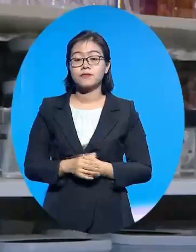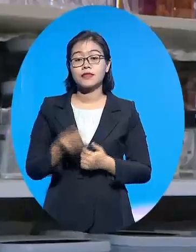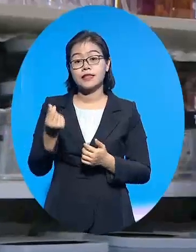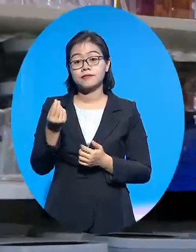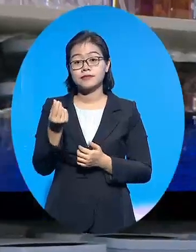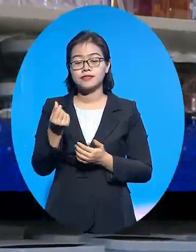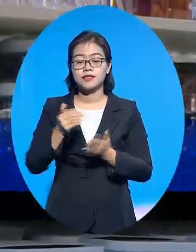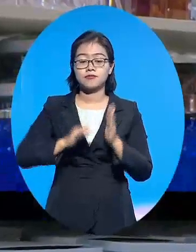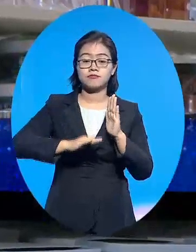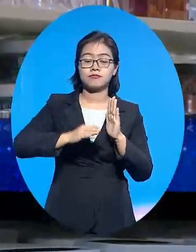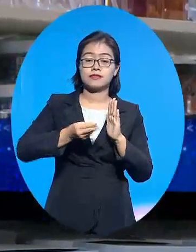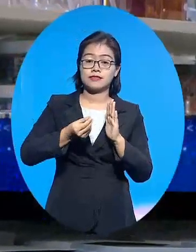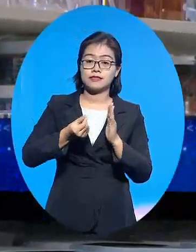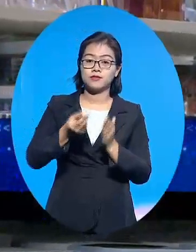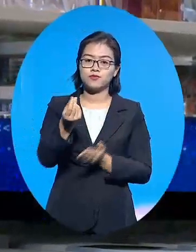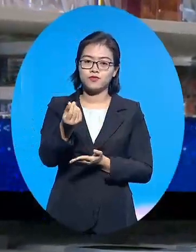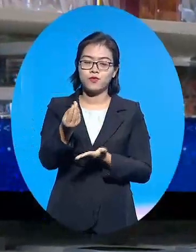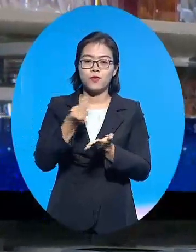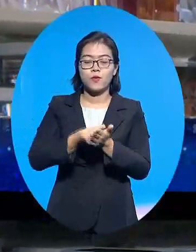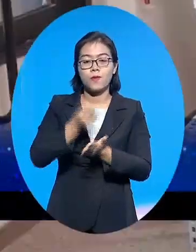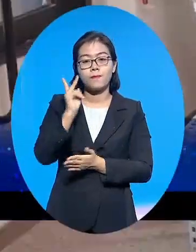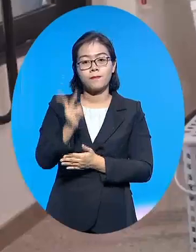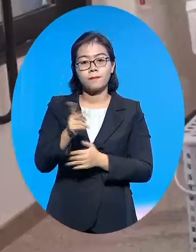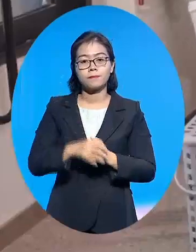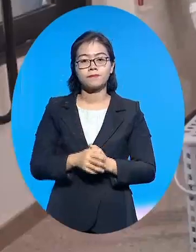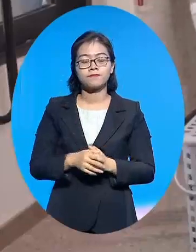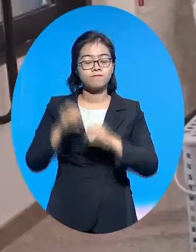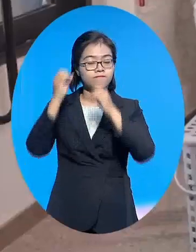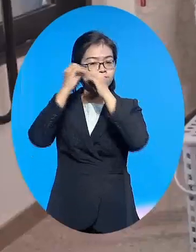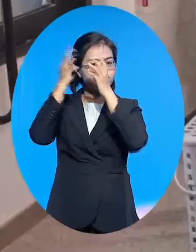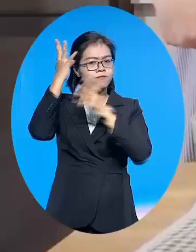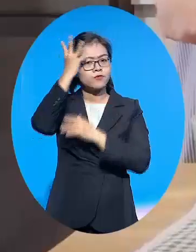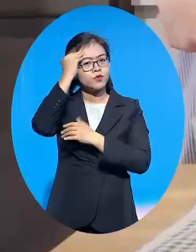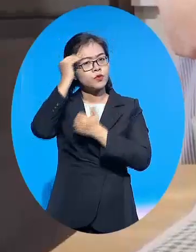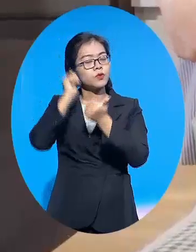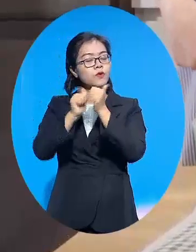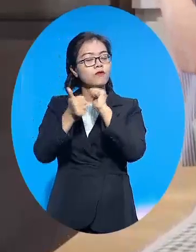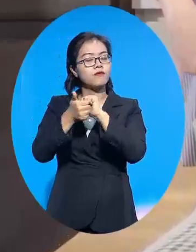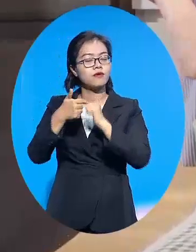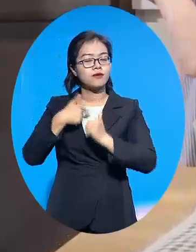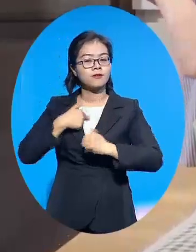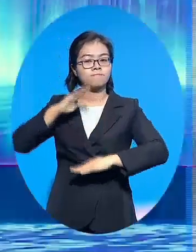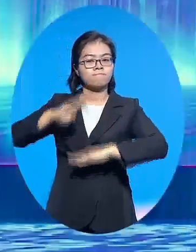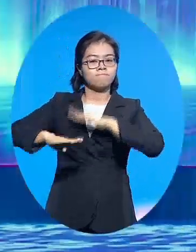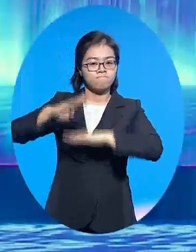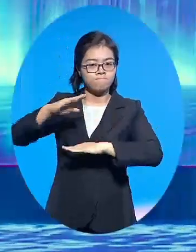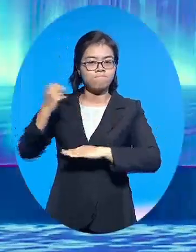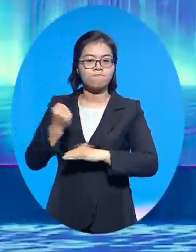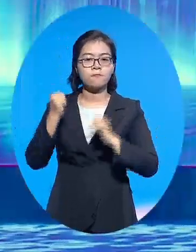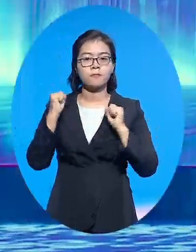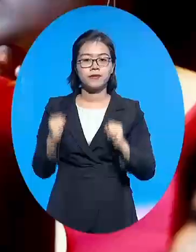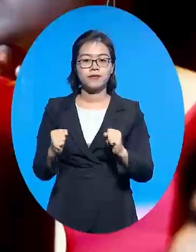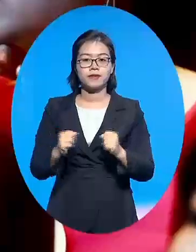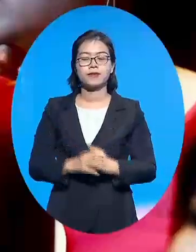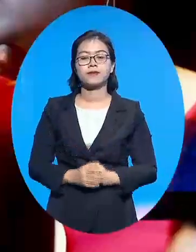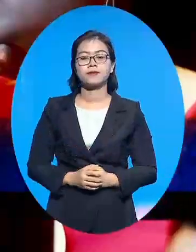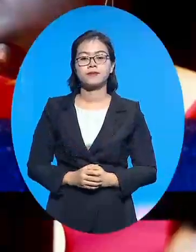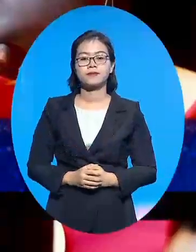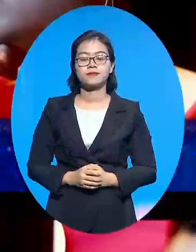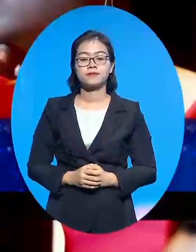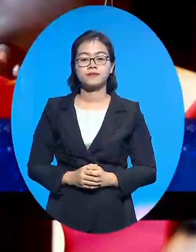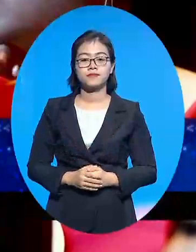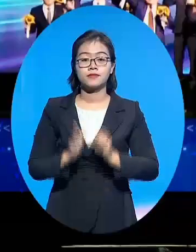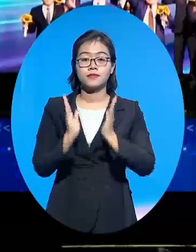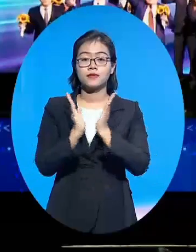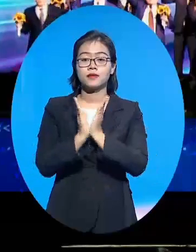dụng ngành nhựa việc đổi mới tư duy về thương hiệu đã giúp công ty đứng vững trước sức cạnh tranh của thị trường tại lễ công bố sản